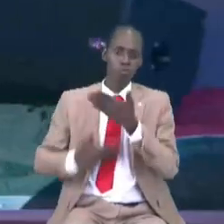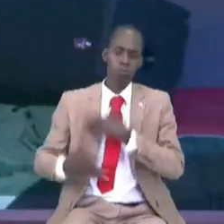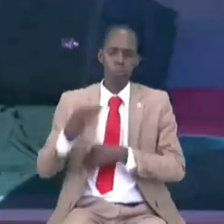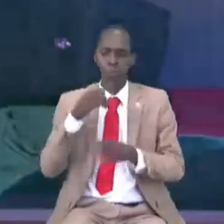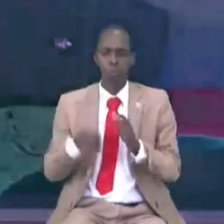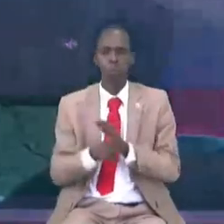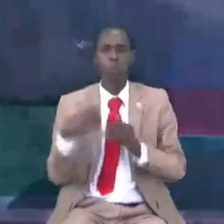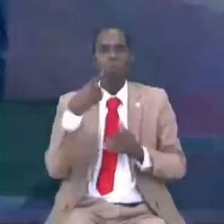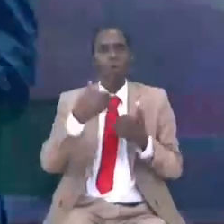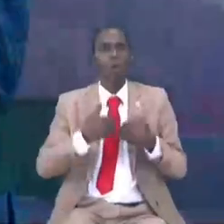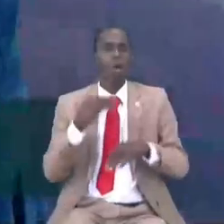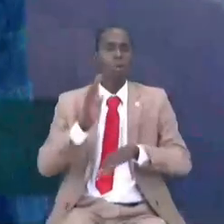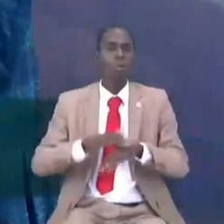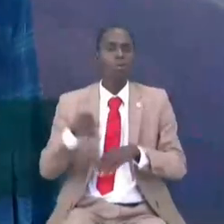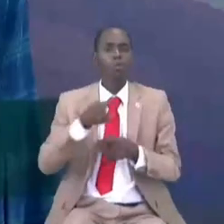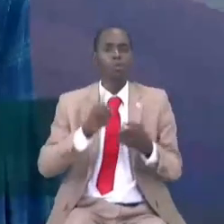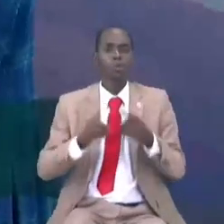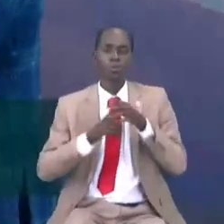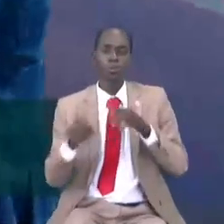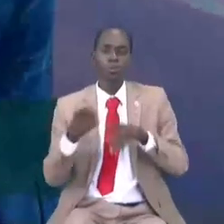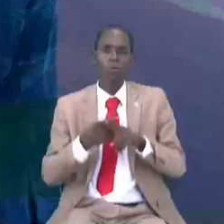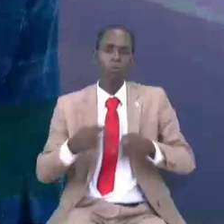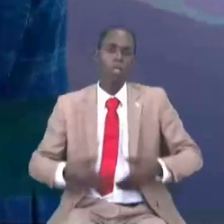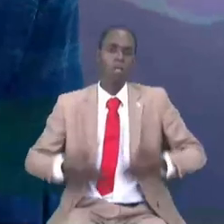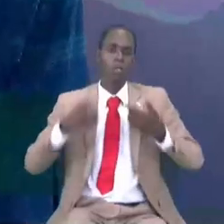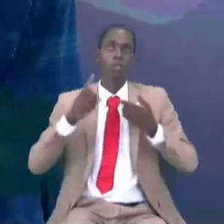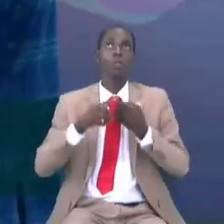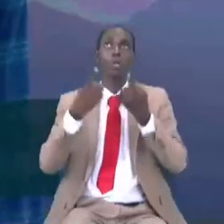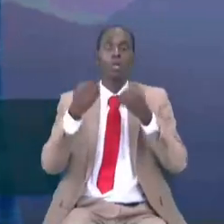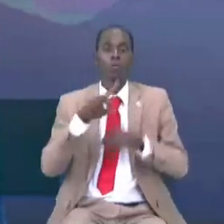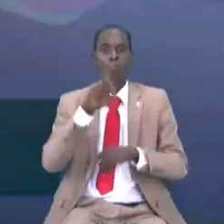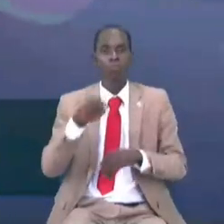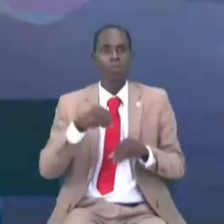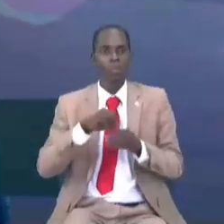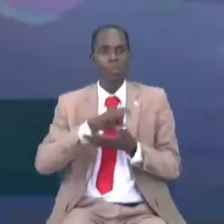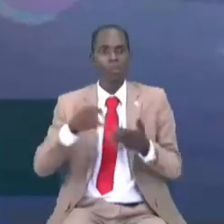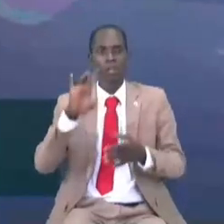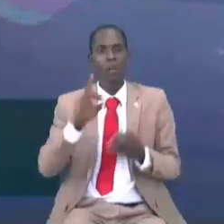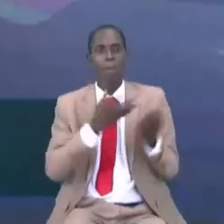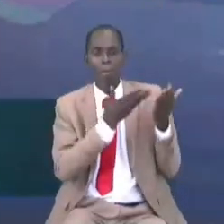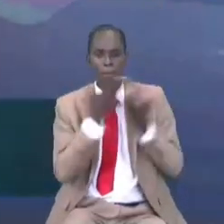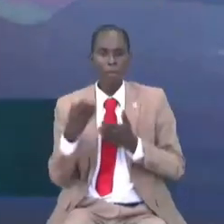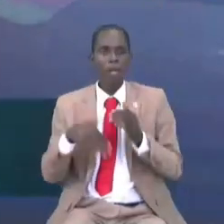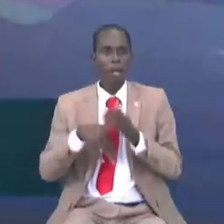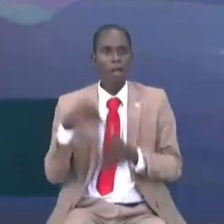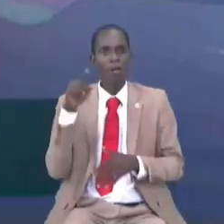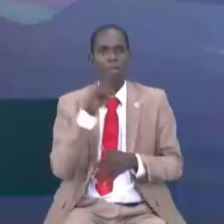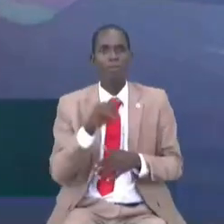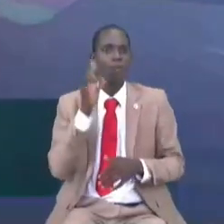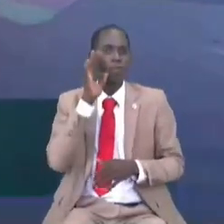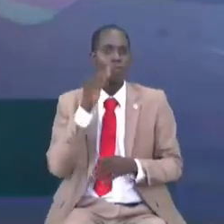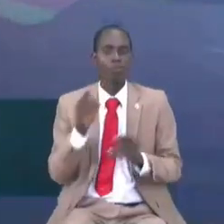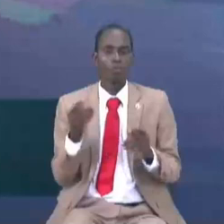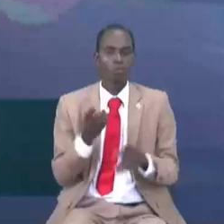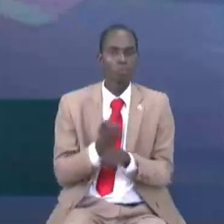Dans le verset 8, il dit, produisez donc du fruit digne de la repentance. Verset 9, et ne prétendez